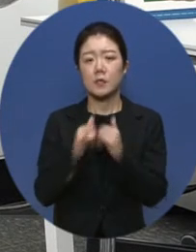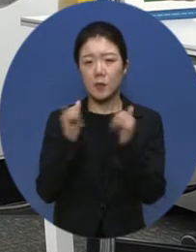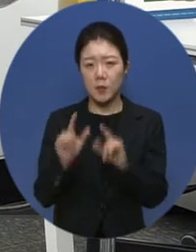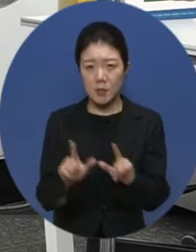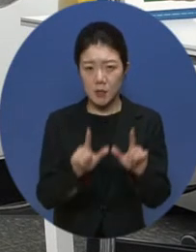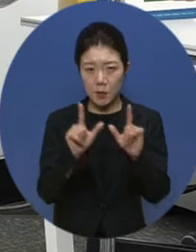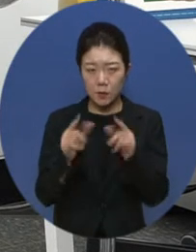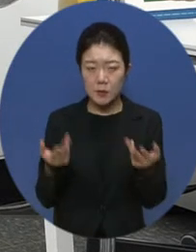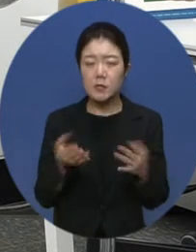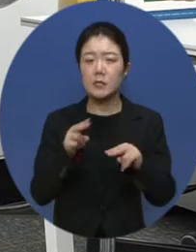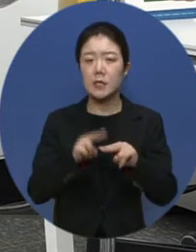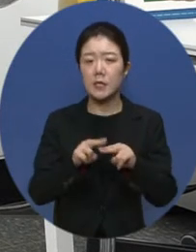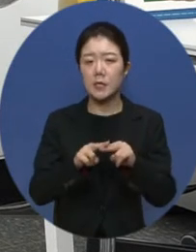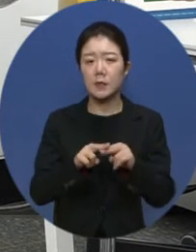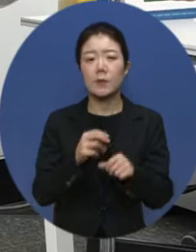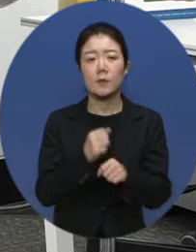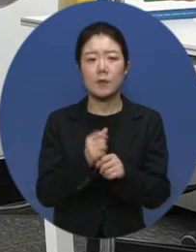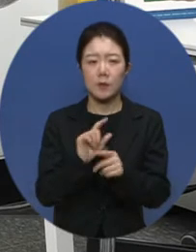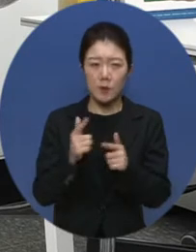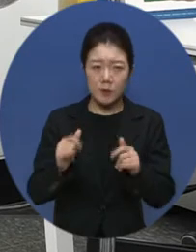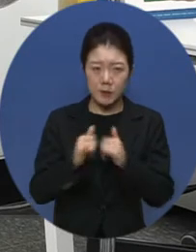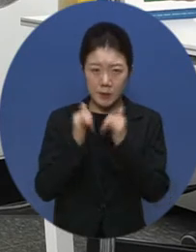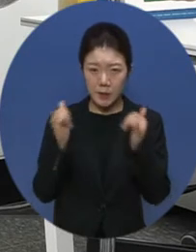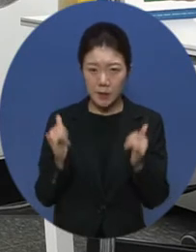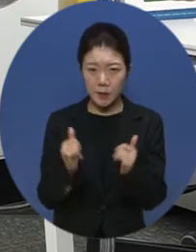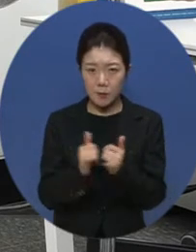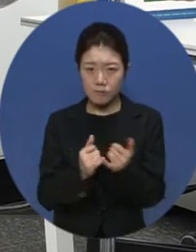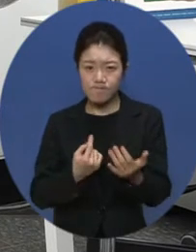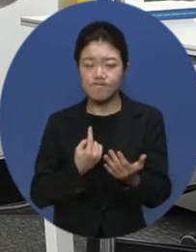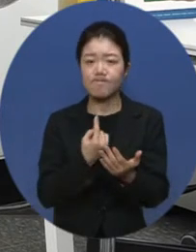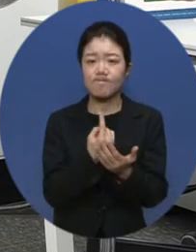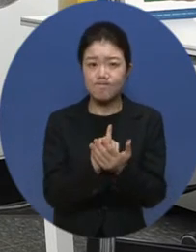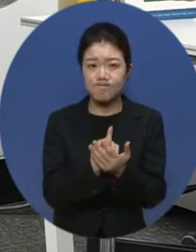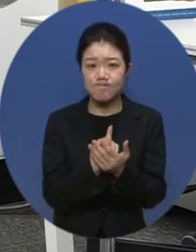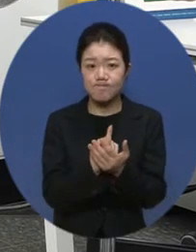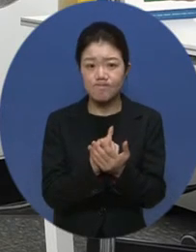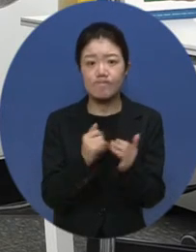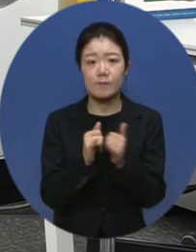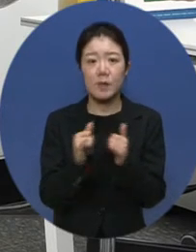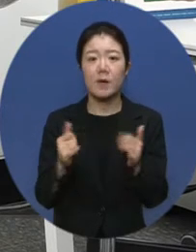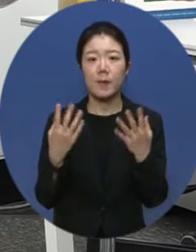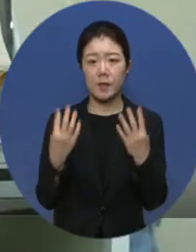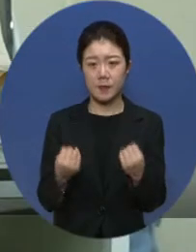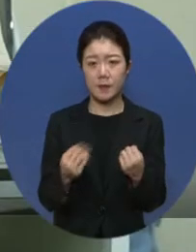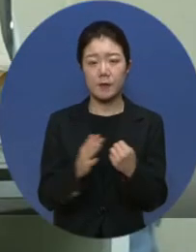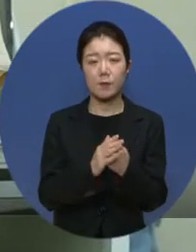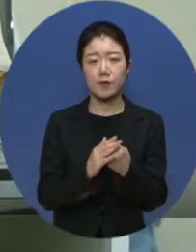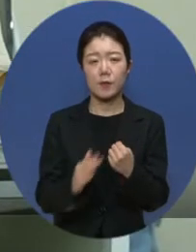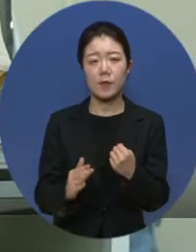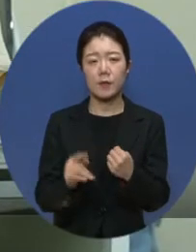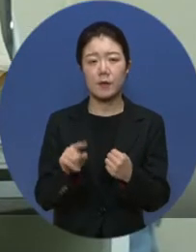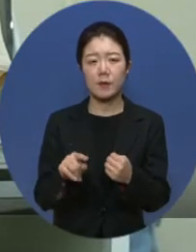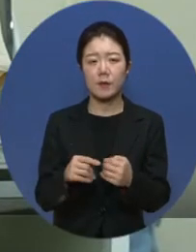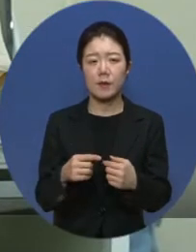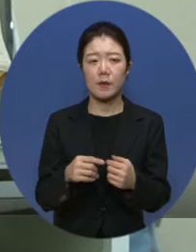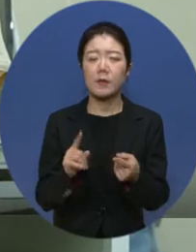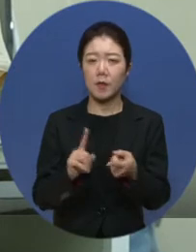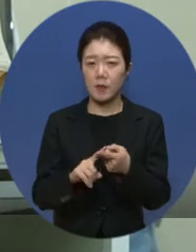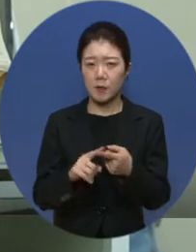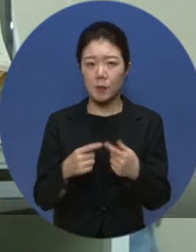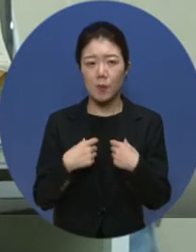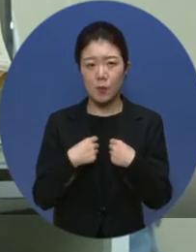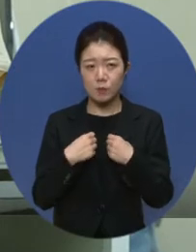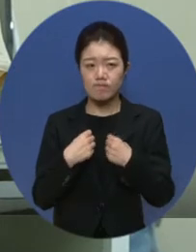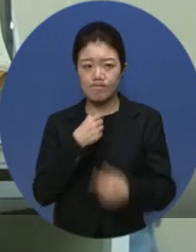늘어나잖아요. 일자리 창출도 하고 여러 가지 사회에 이제 나가시려는 분들이 많기 때문에 거기에 대한 의류에 대한